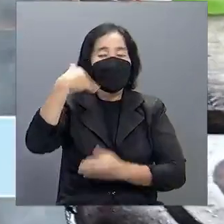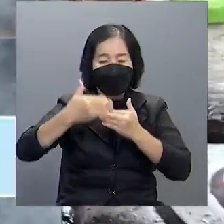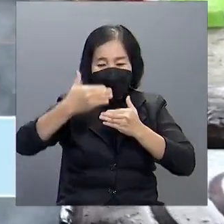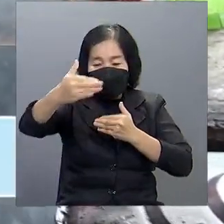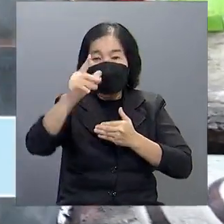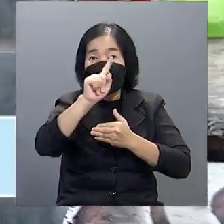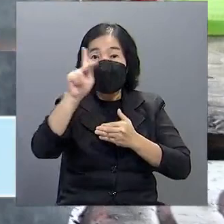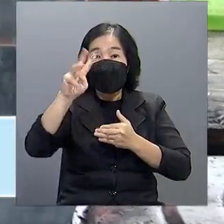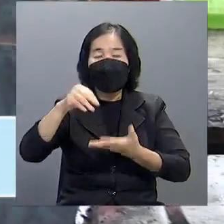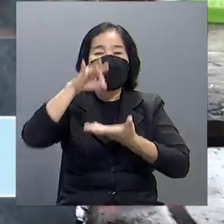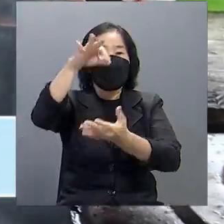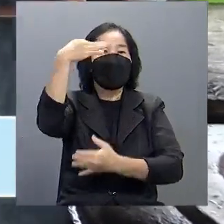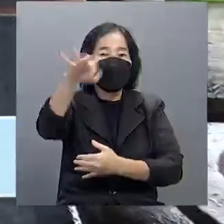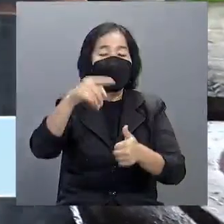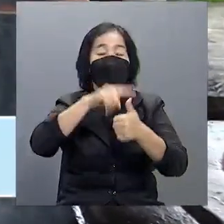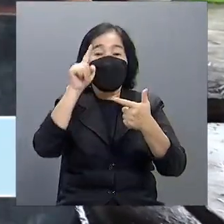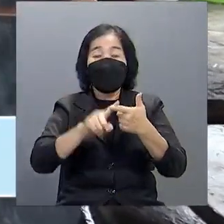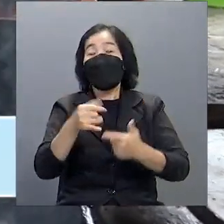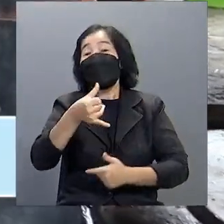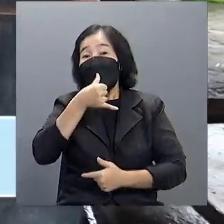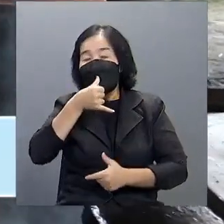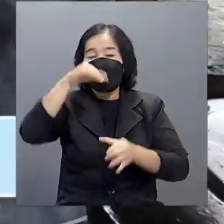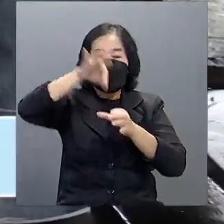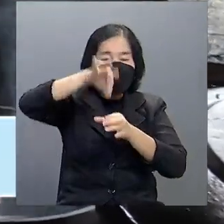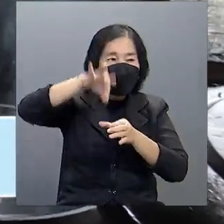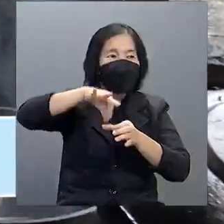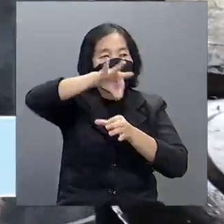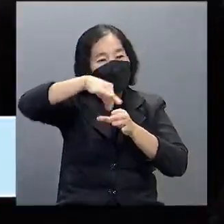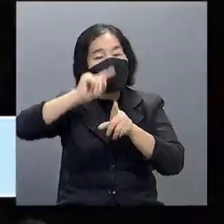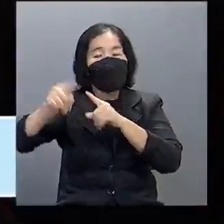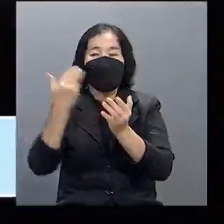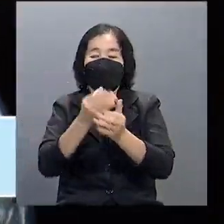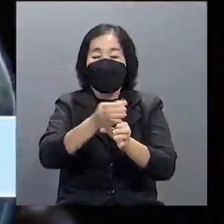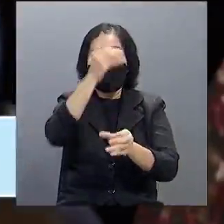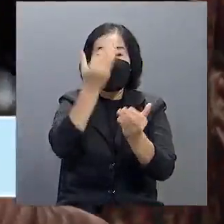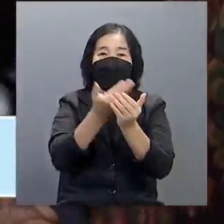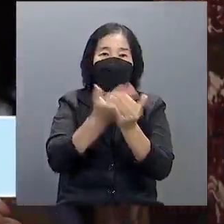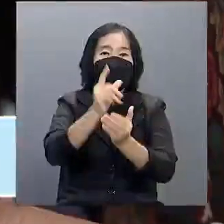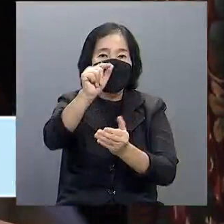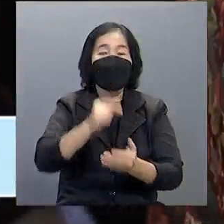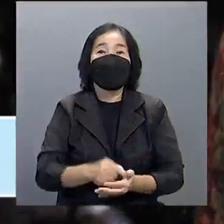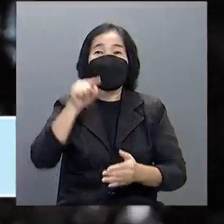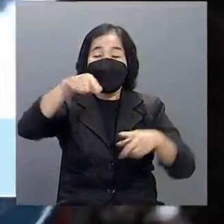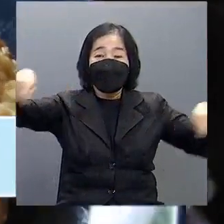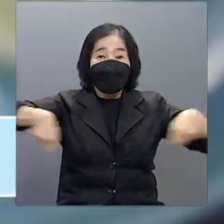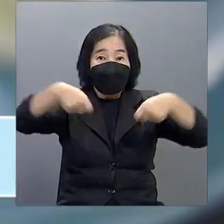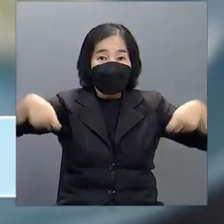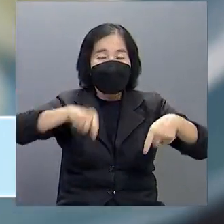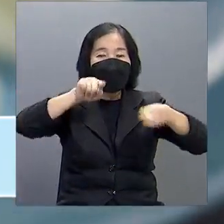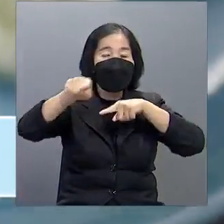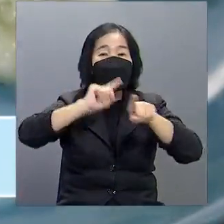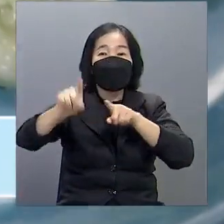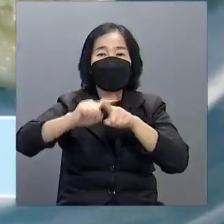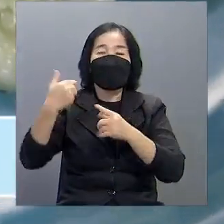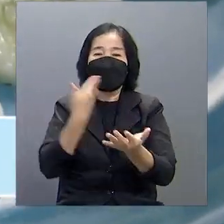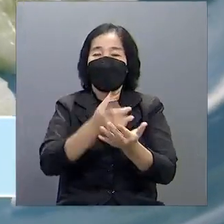ป็นเรื่องของเครื่องดื่มเนาะมีชากาแฟแก้วละ20บาทเท่านั้นครับอาหารตามสั่งก็ขายนะครับเริ่มต้นที่จานละ20บาทเอาไปฟังเสียงพ่อค้